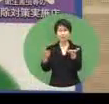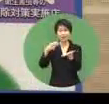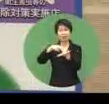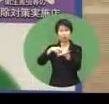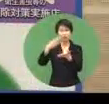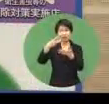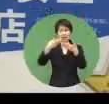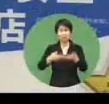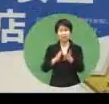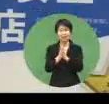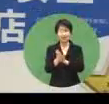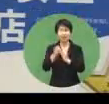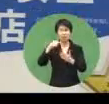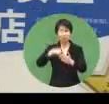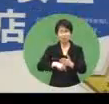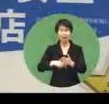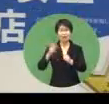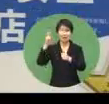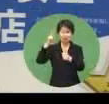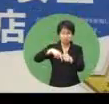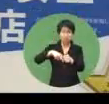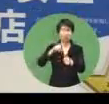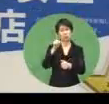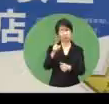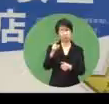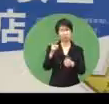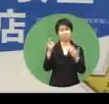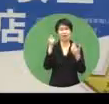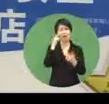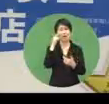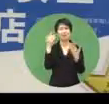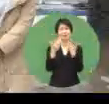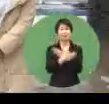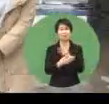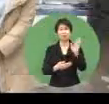認証第1号を獲得しました。